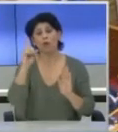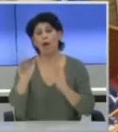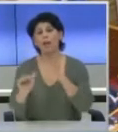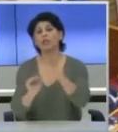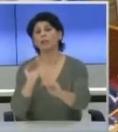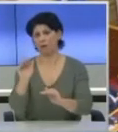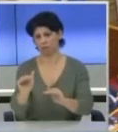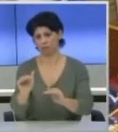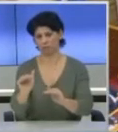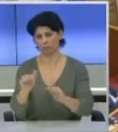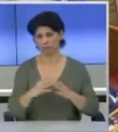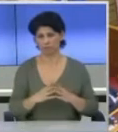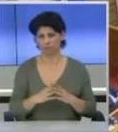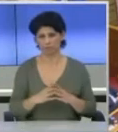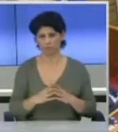θέτουμε.